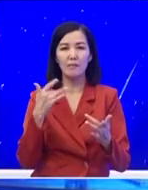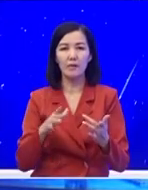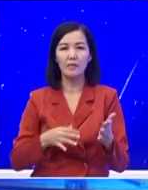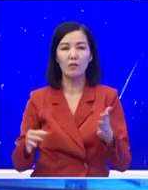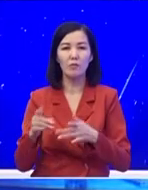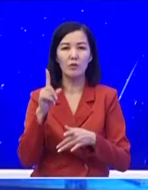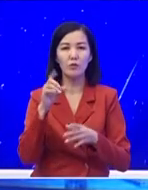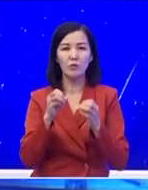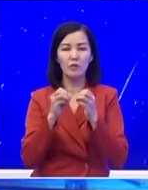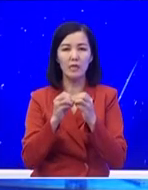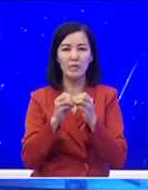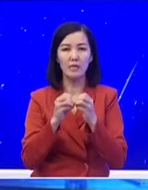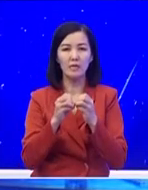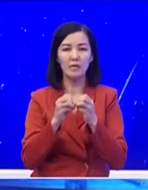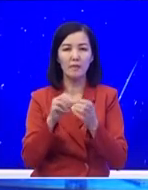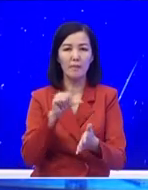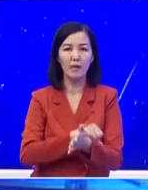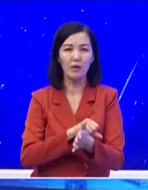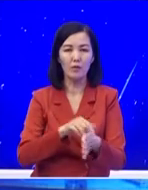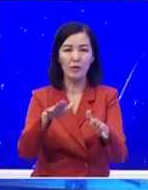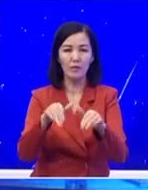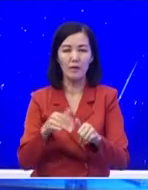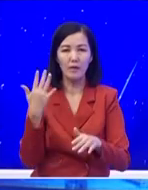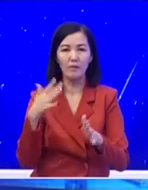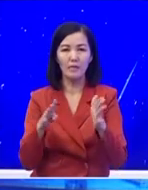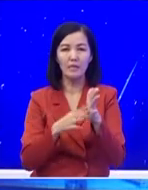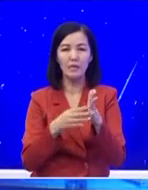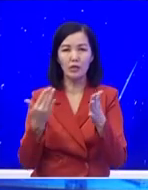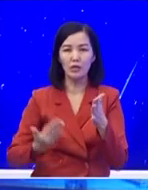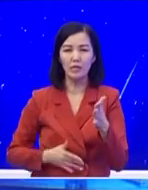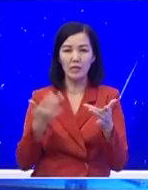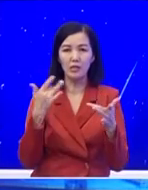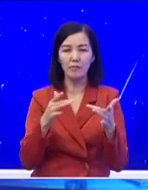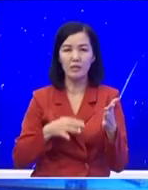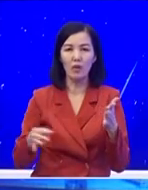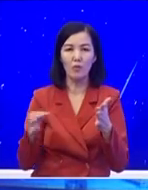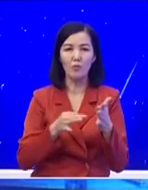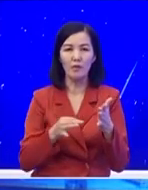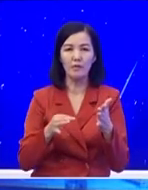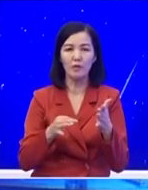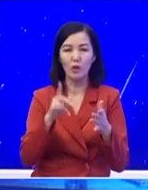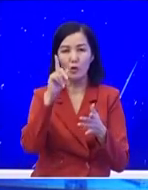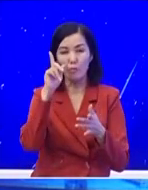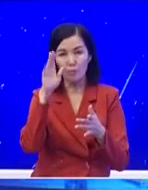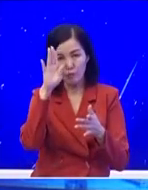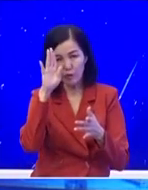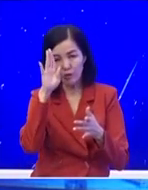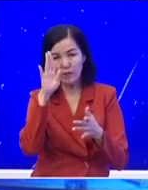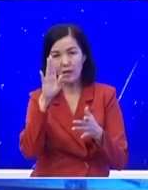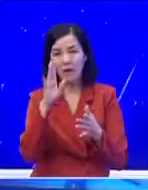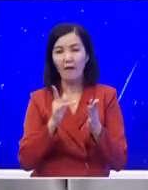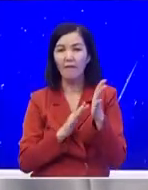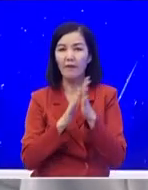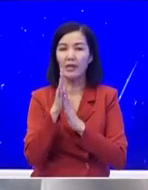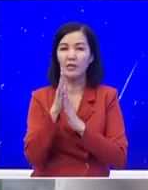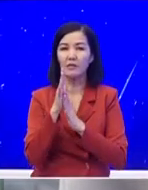110 кустов марихуаны изъяли полицейские у 59-летнего жителя Жамбылской области. Выявить то, что мужчина незаконно